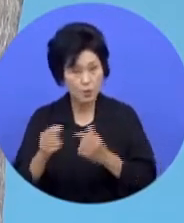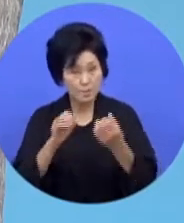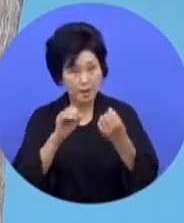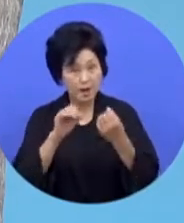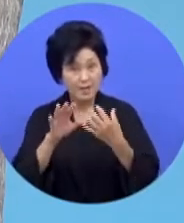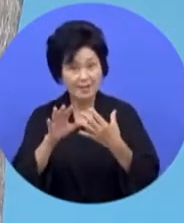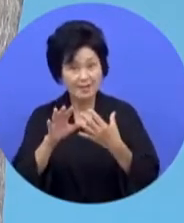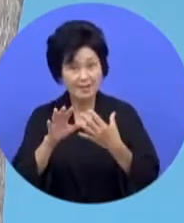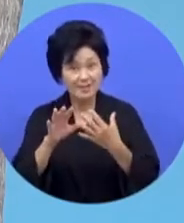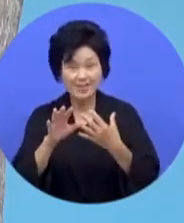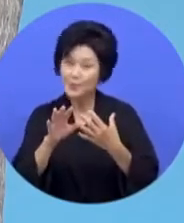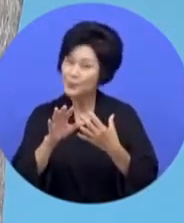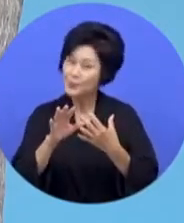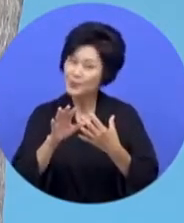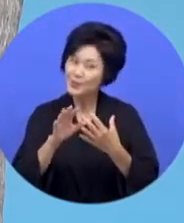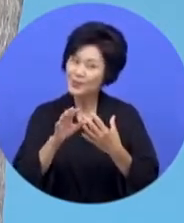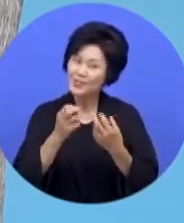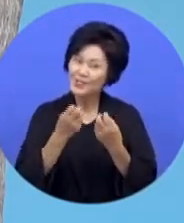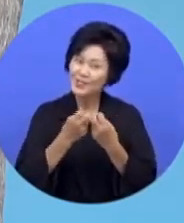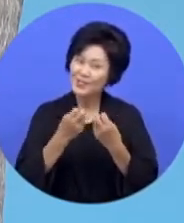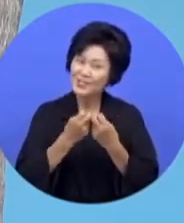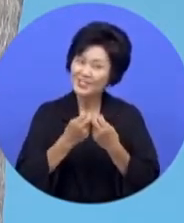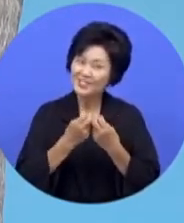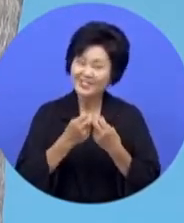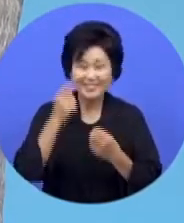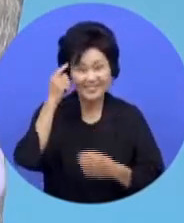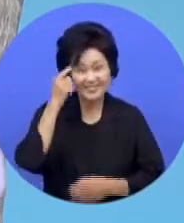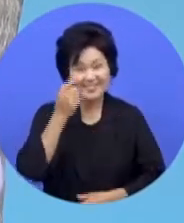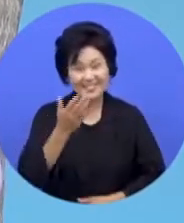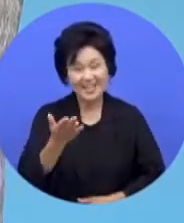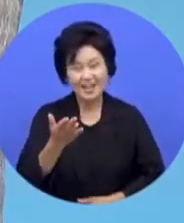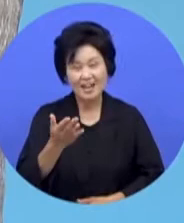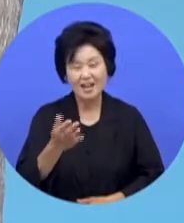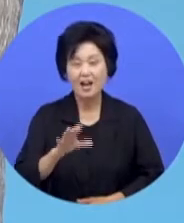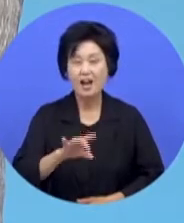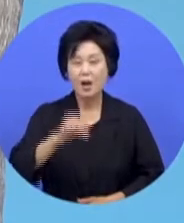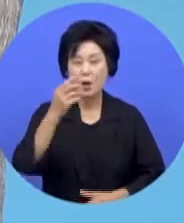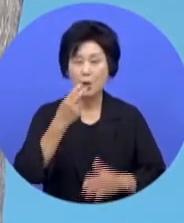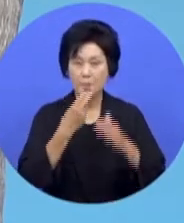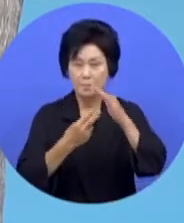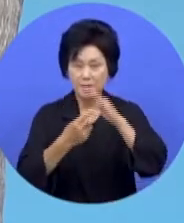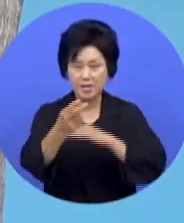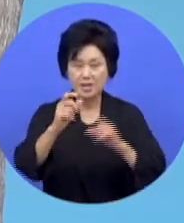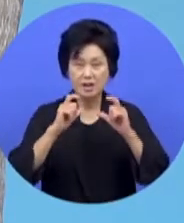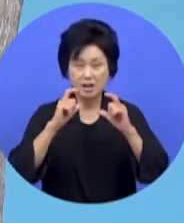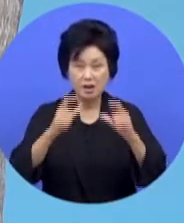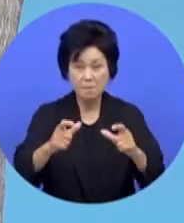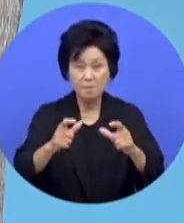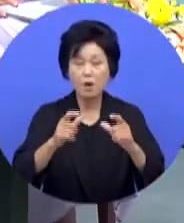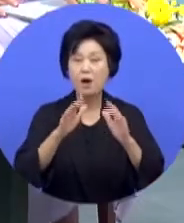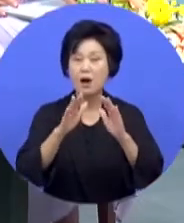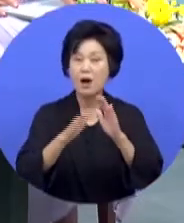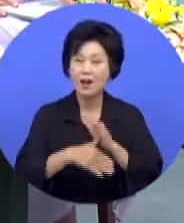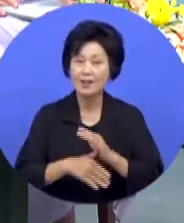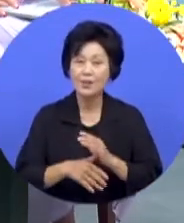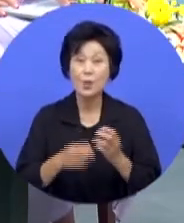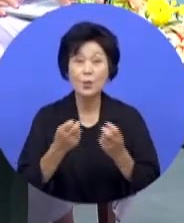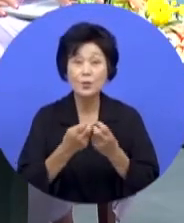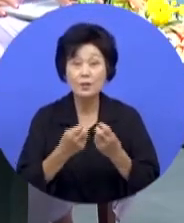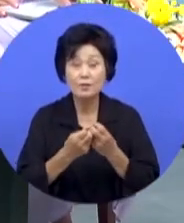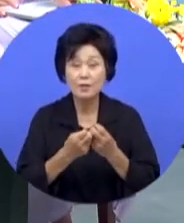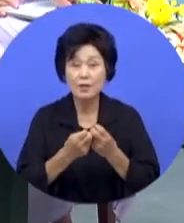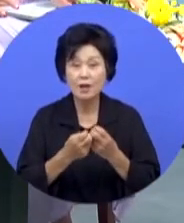나올지 두렵지는 않으셨어요. 그러니까 처음에 비전 선포할 때 그렇죠. 사람들이 동의할 수도 있어요. 그래 맞아. 그런데